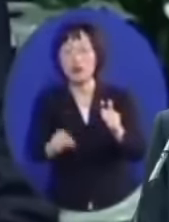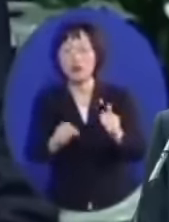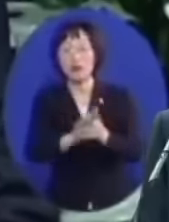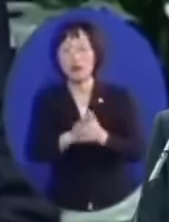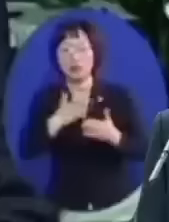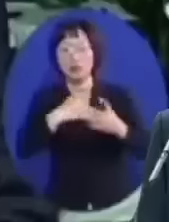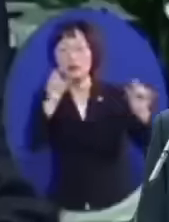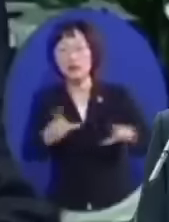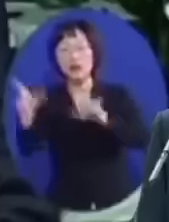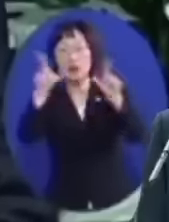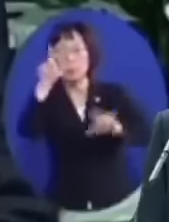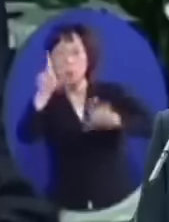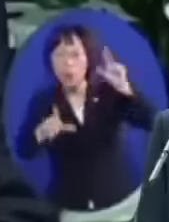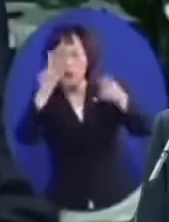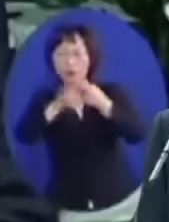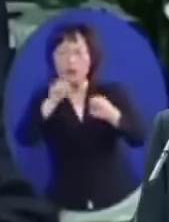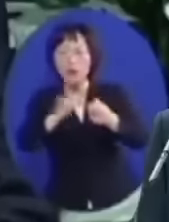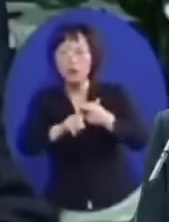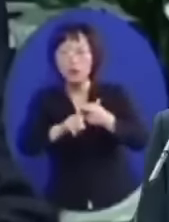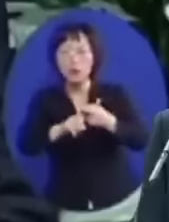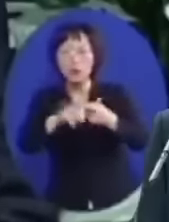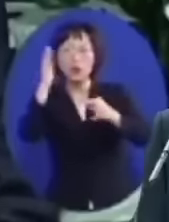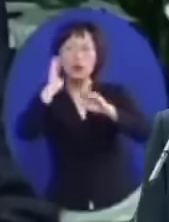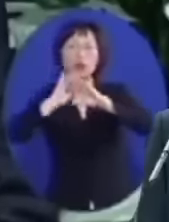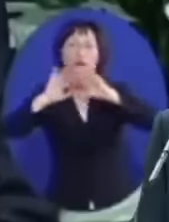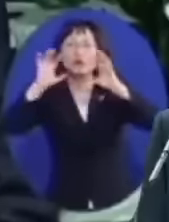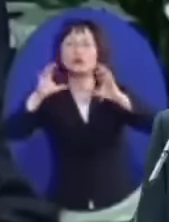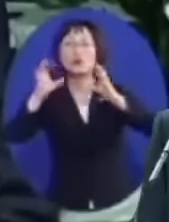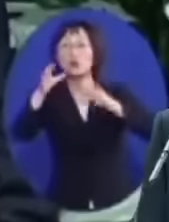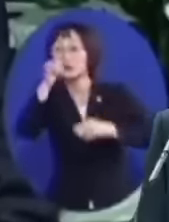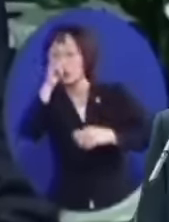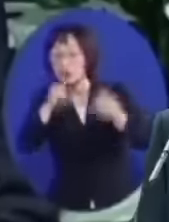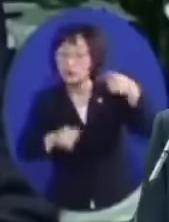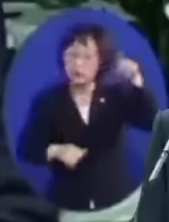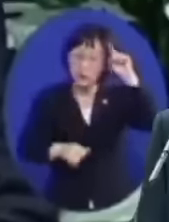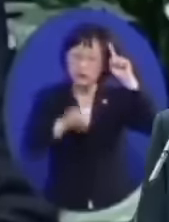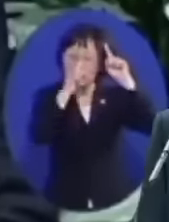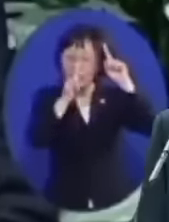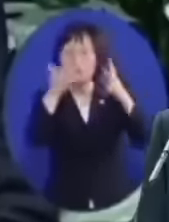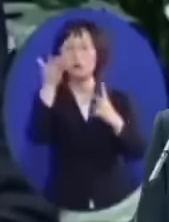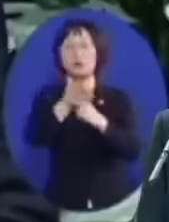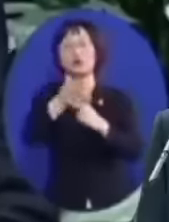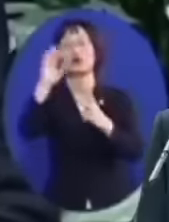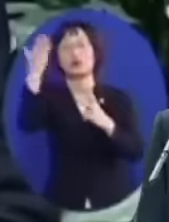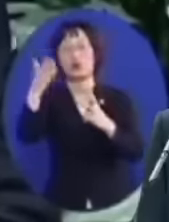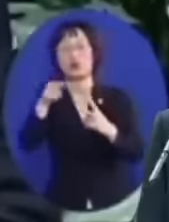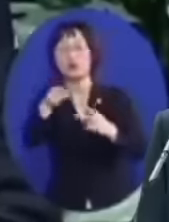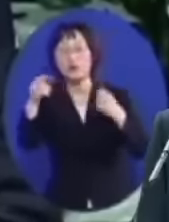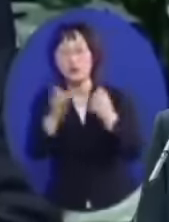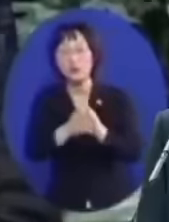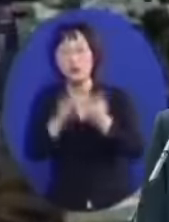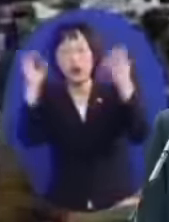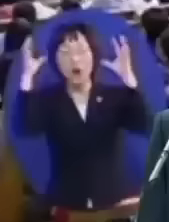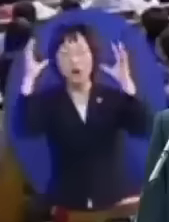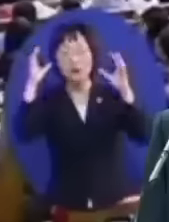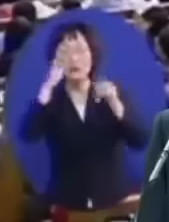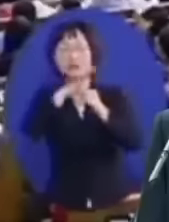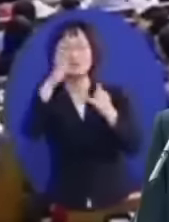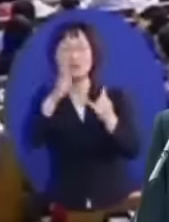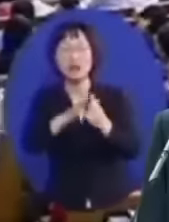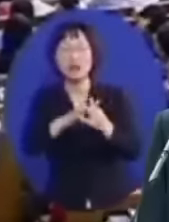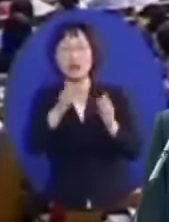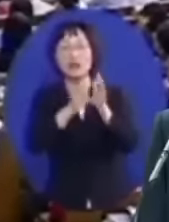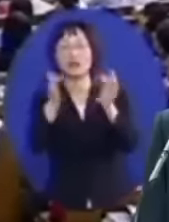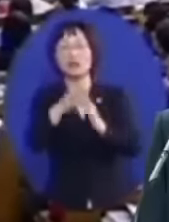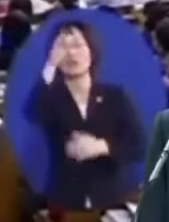있는 그 형태 그대로 천국이 있고 지옥이 갈라지는 것입니다. 그러므로 어린아이들에게 예수님 십자가